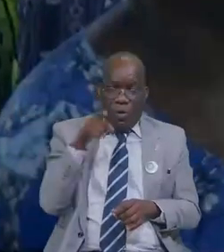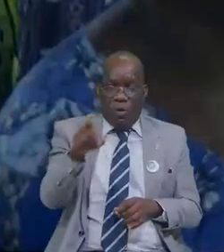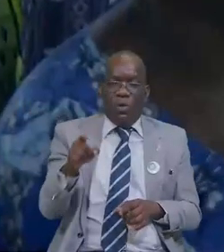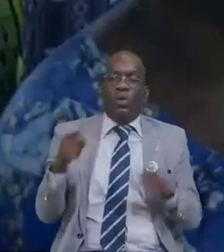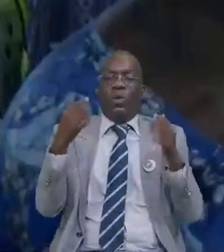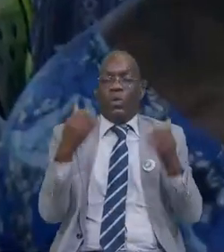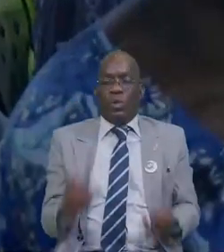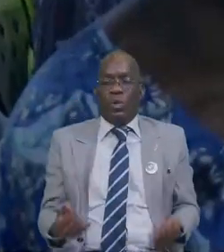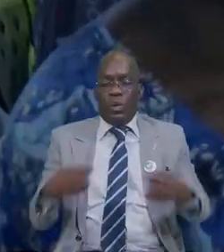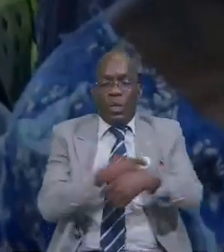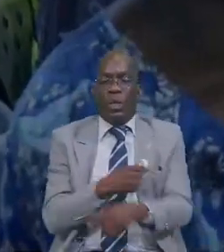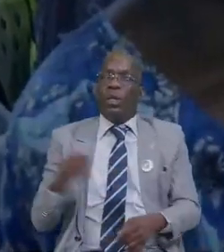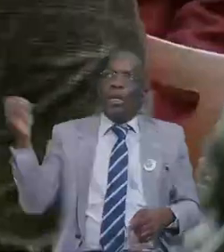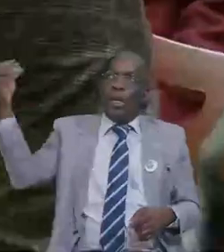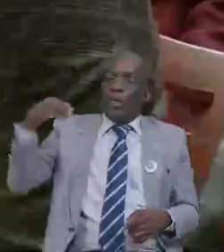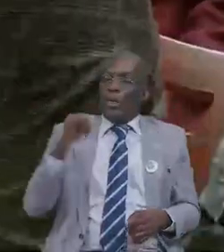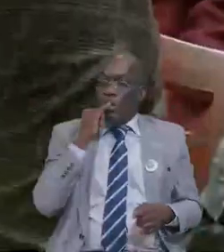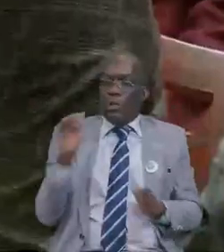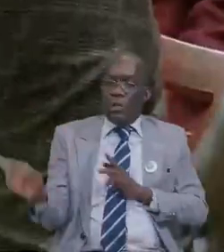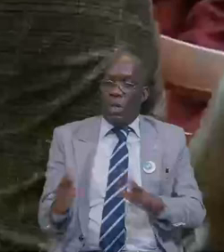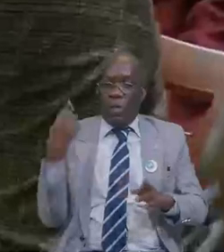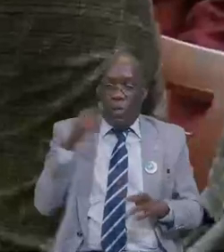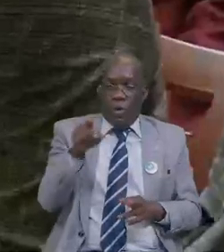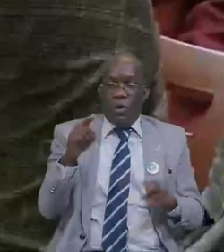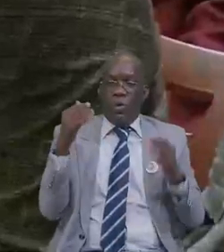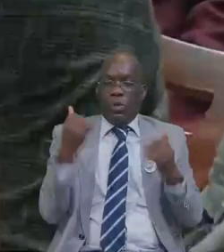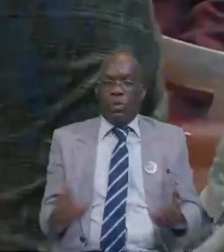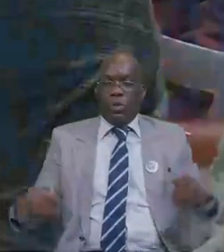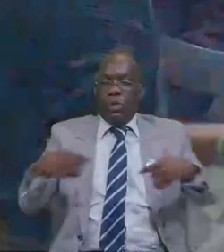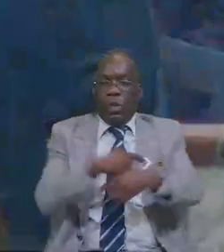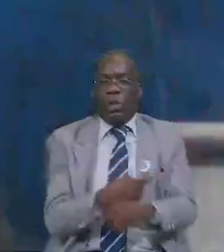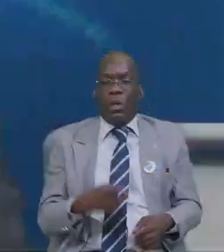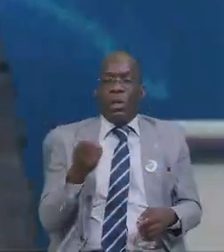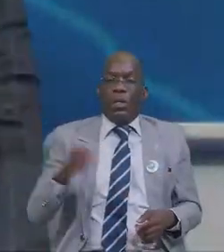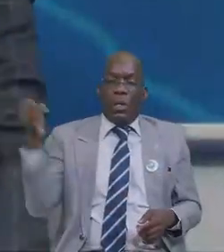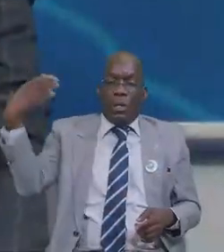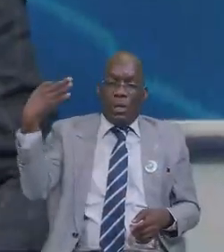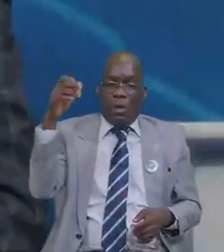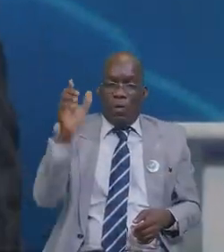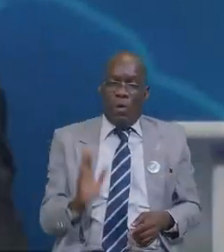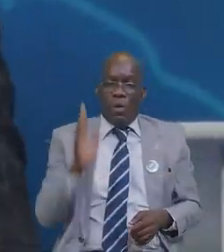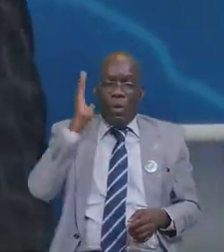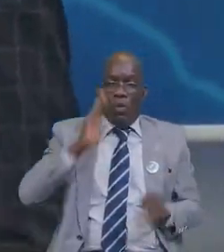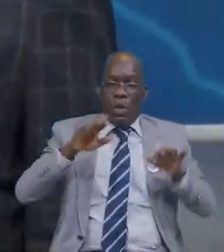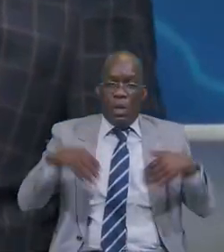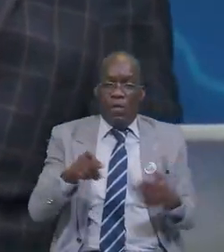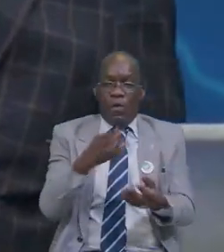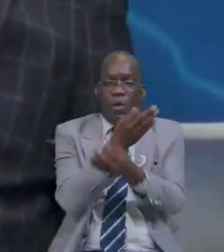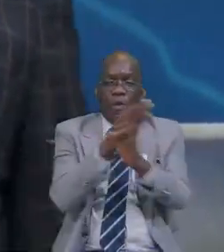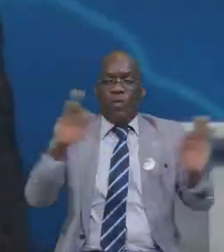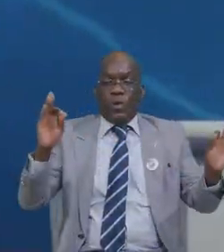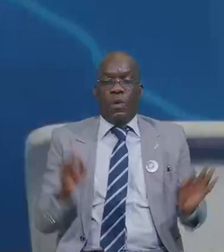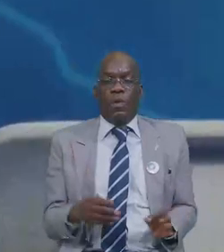aujourd'hui. J'ai dit la grâce est disponible pour toi aujourd'hui. Et la grâce de Dieu t'accordera